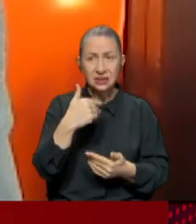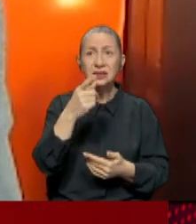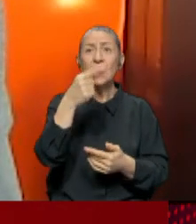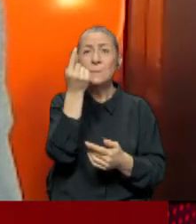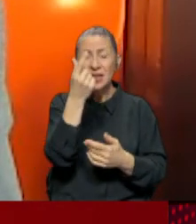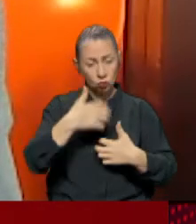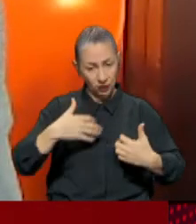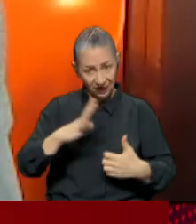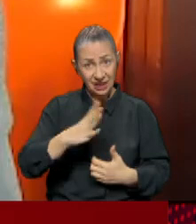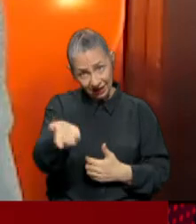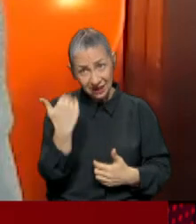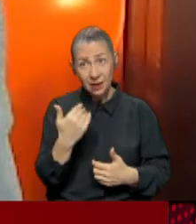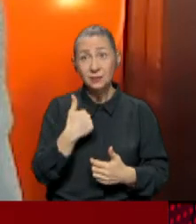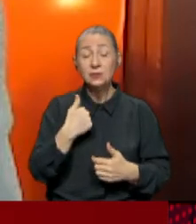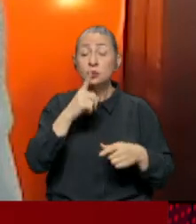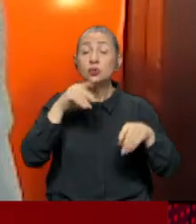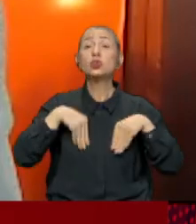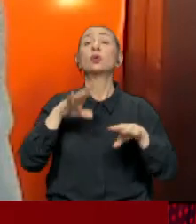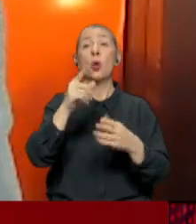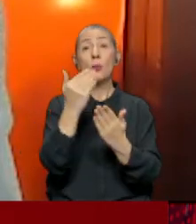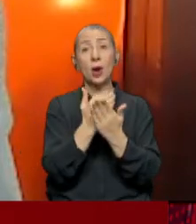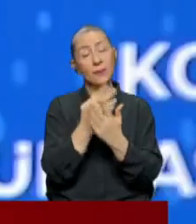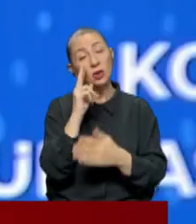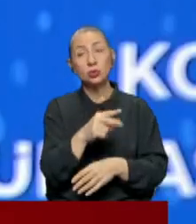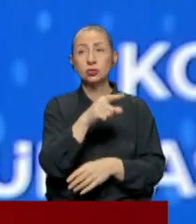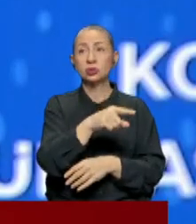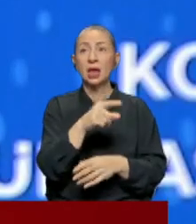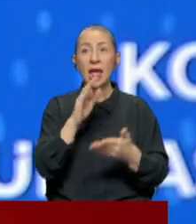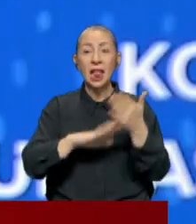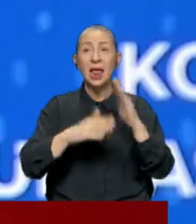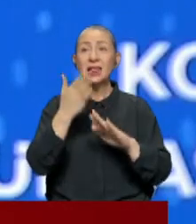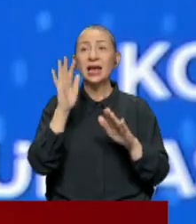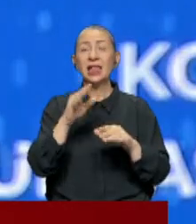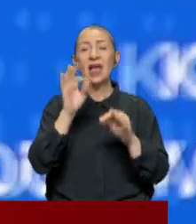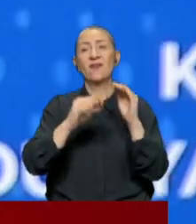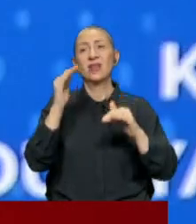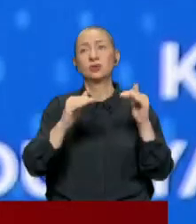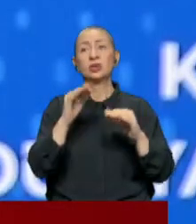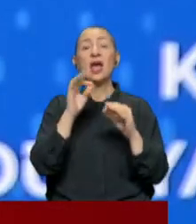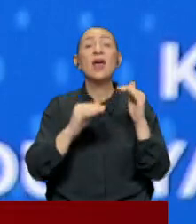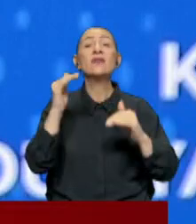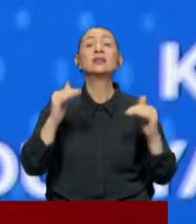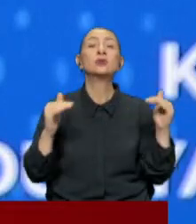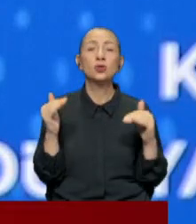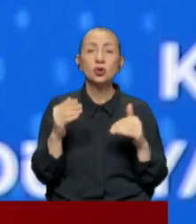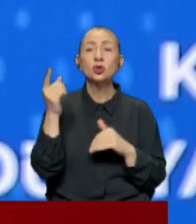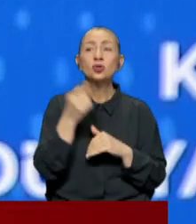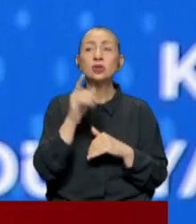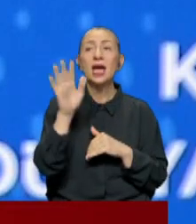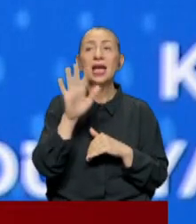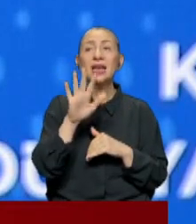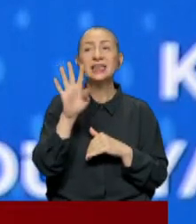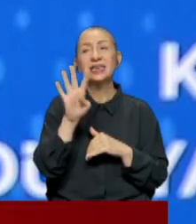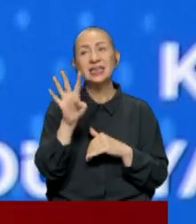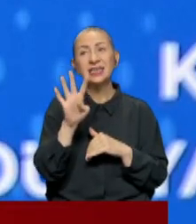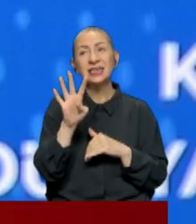kendisine birazcık güveni varsa dilimizin lal olmadığını o programlarda görsün. Ellerinde kala kala enflasyon. Enflasyon %50,